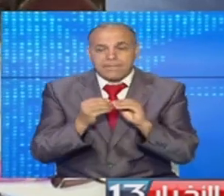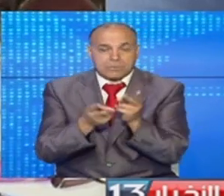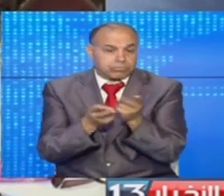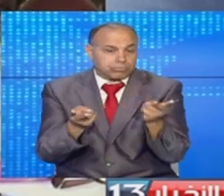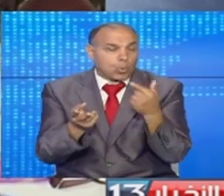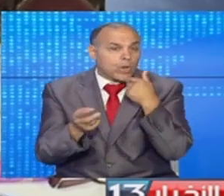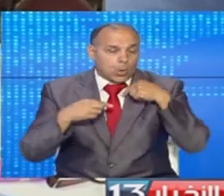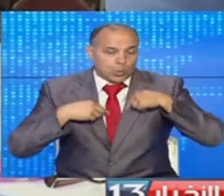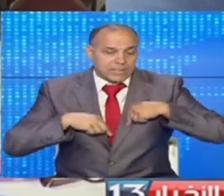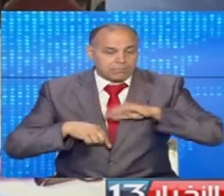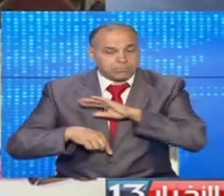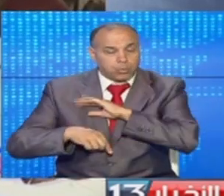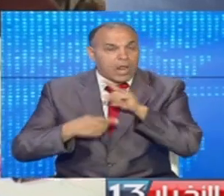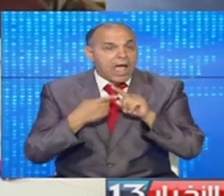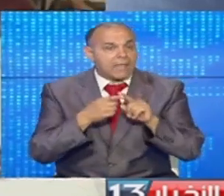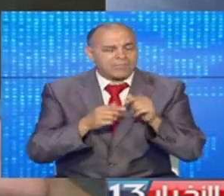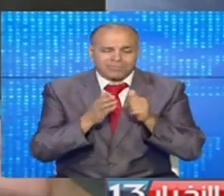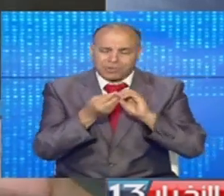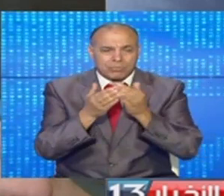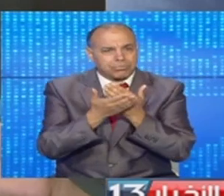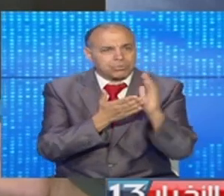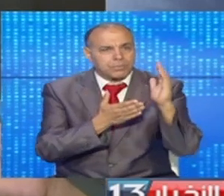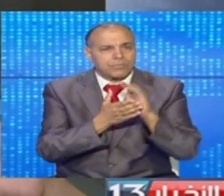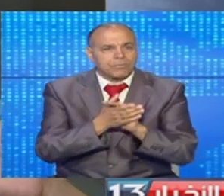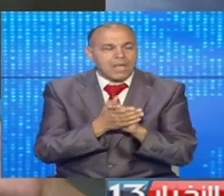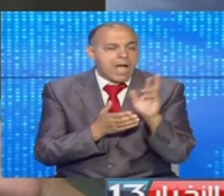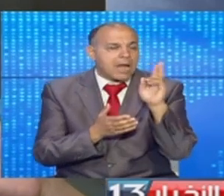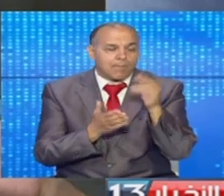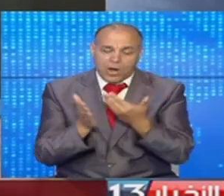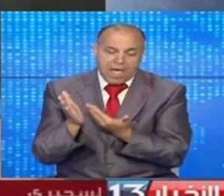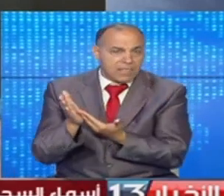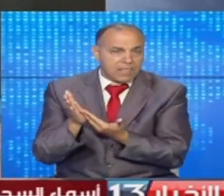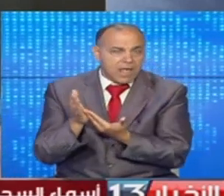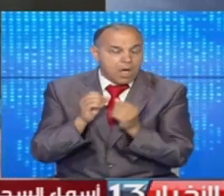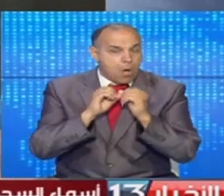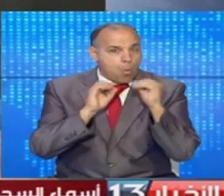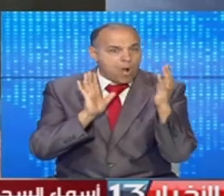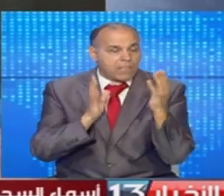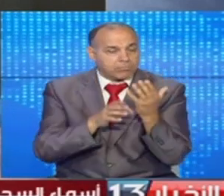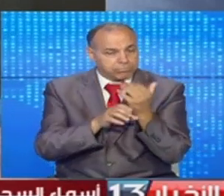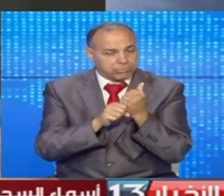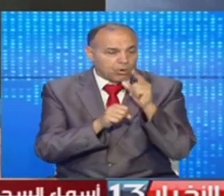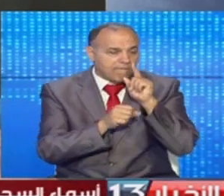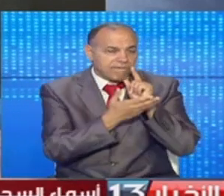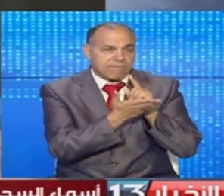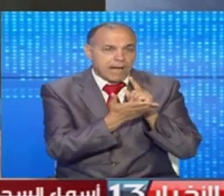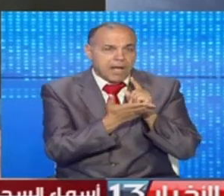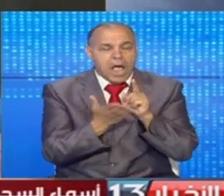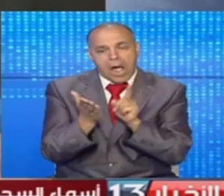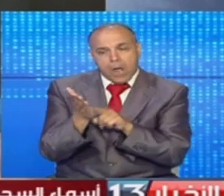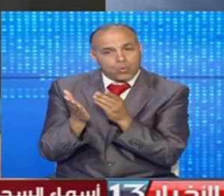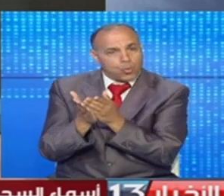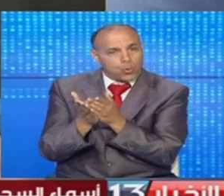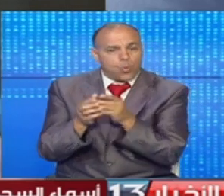تسعى وزارة الإشراف إلى تجاوزها. هدف من هذا التقرير في أن نبينوا المكاسب اللي تم تحقيقها على الجانب التشريعي